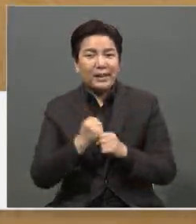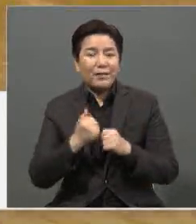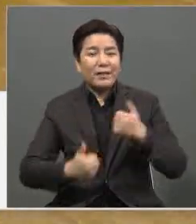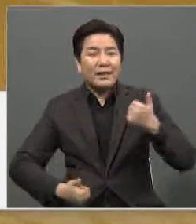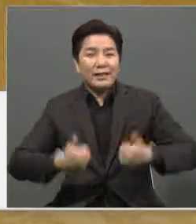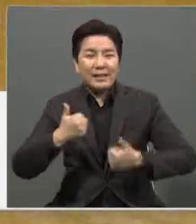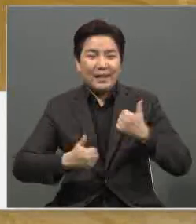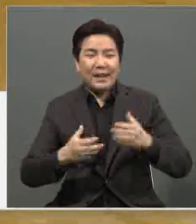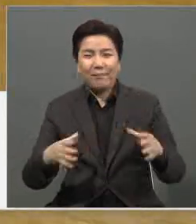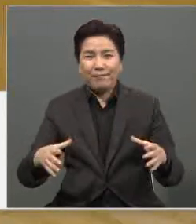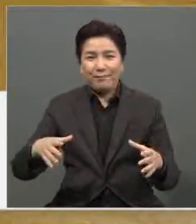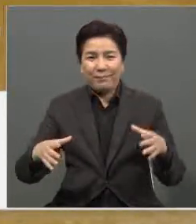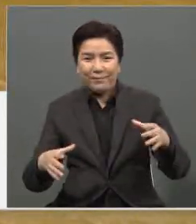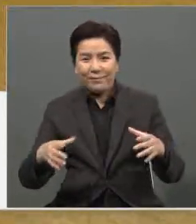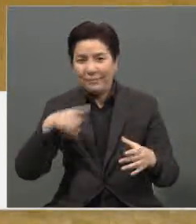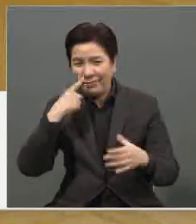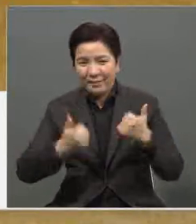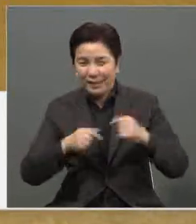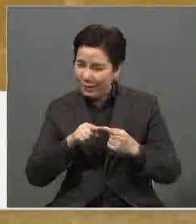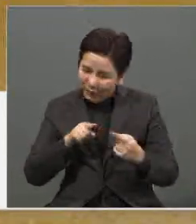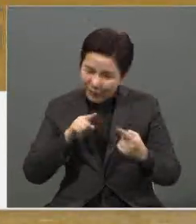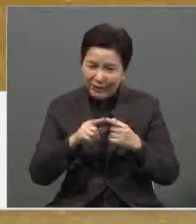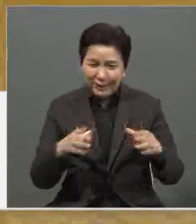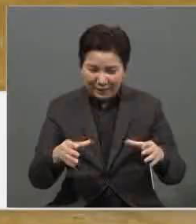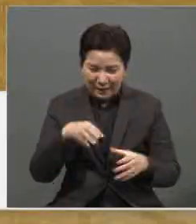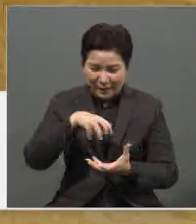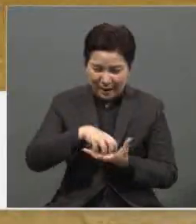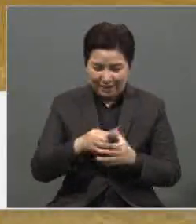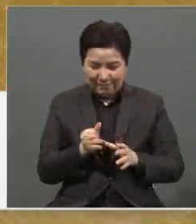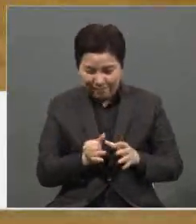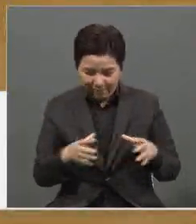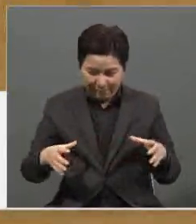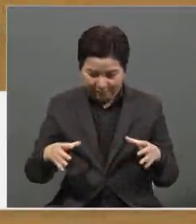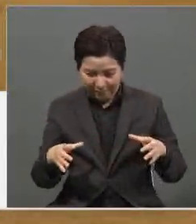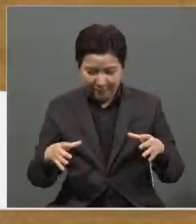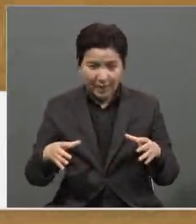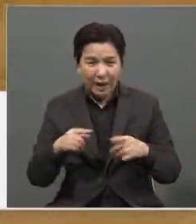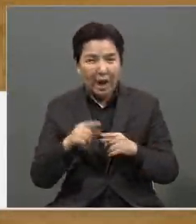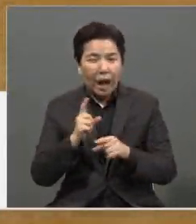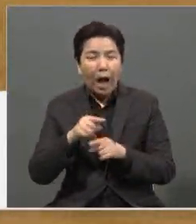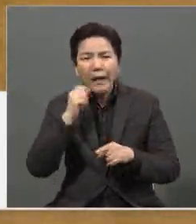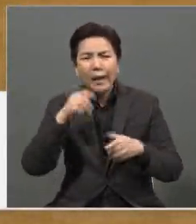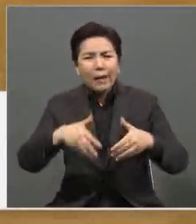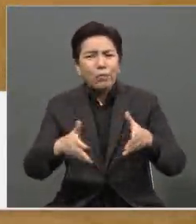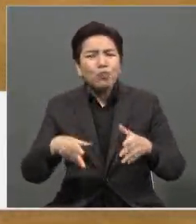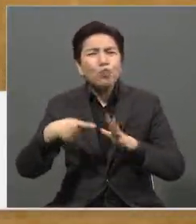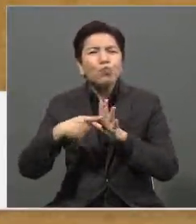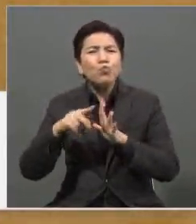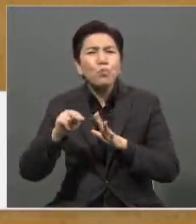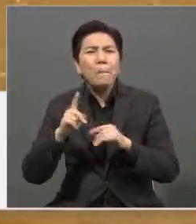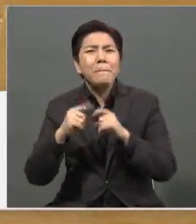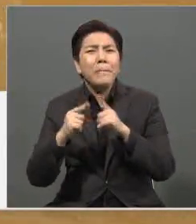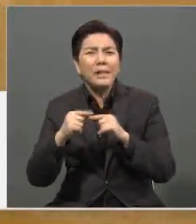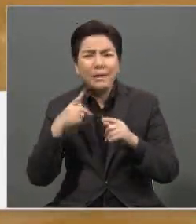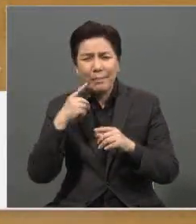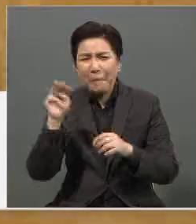ข่งขันพายเรือกะละมังโดยผู้แข่งขันค่ะจะลงไปนั่งตรงกลางเรือเรือเนี่ยทำมาจากอ่างผสมปูนพลาสติกพร้อม